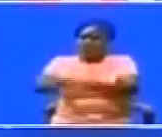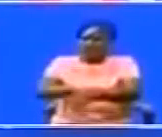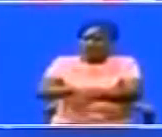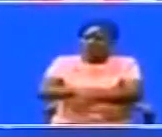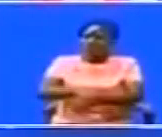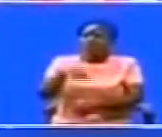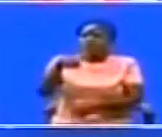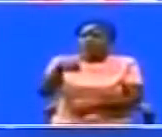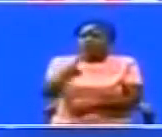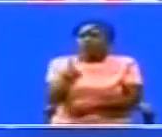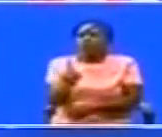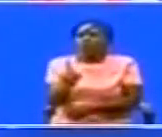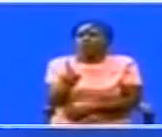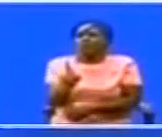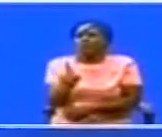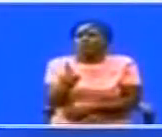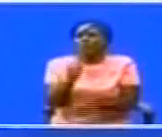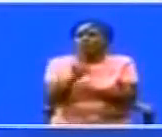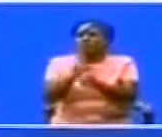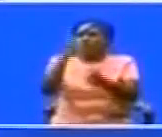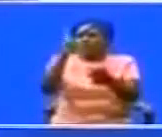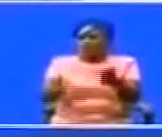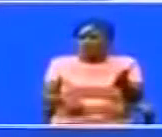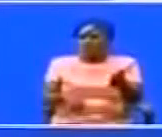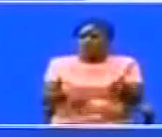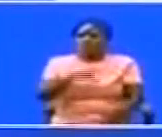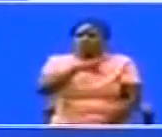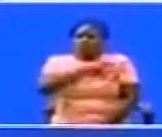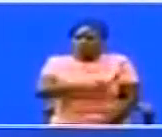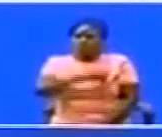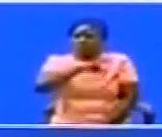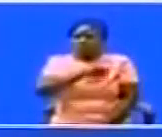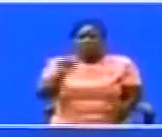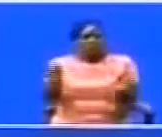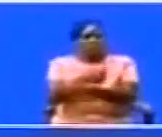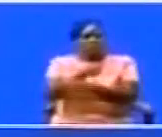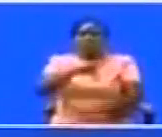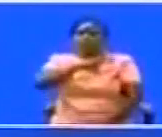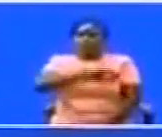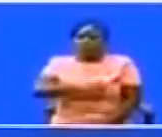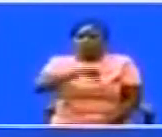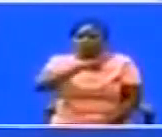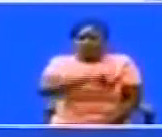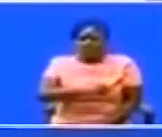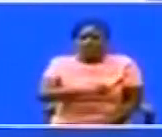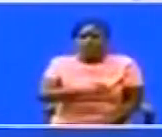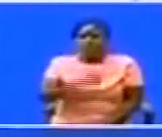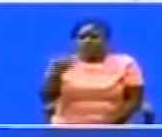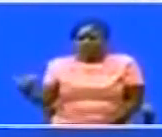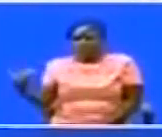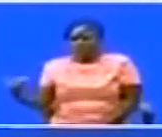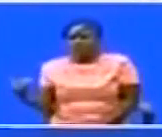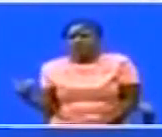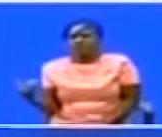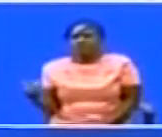wewe unashirikiana na watu wawezi wa ng'ombe? Hatutavumilia watu wetu wakikufa, tuende pale serikali iko pamoja sisi na watoto wa